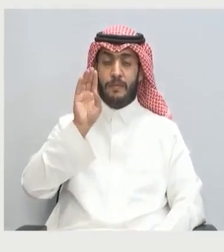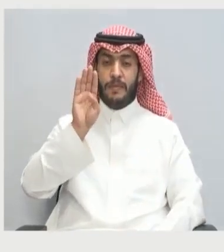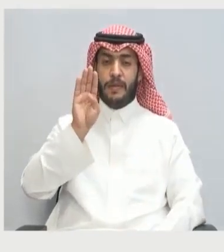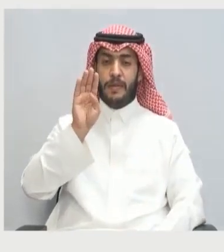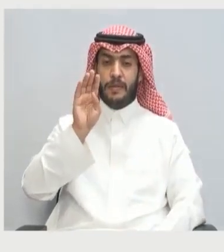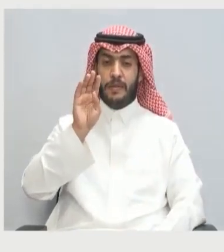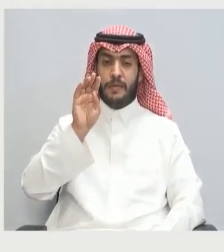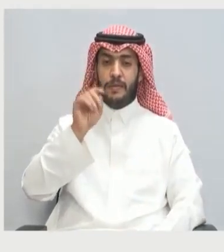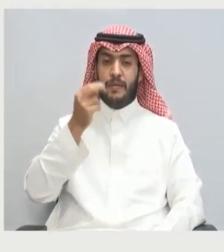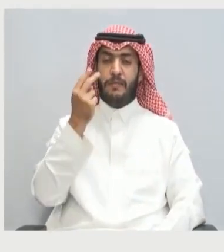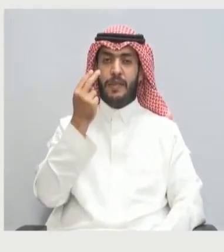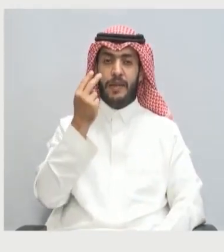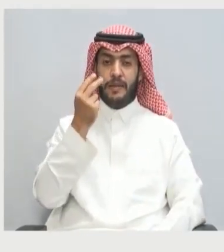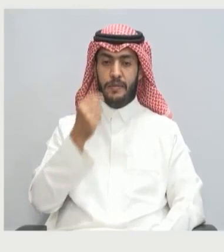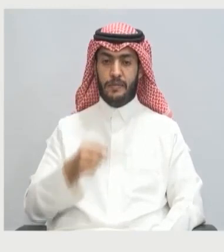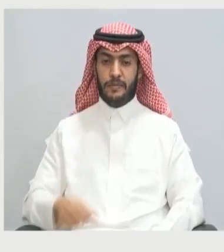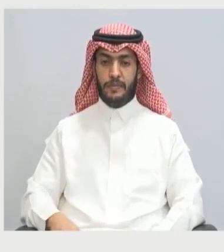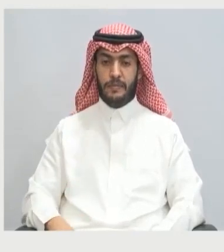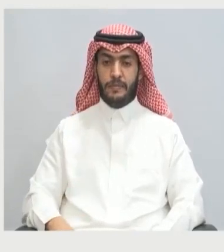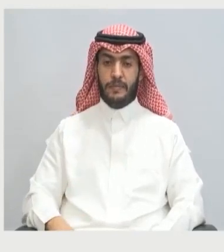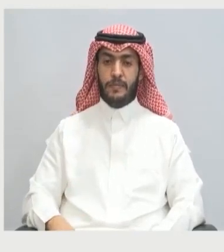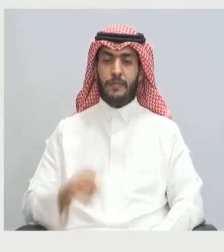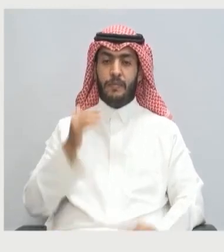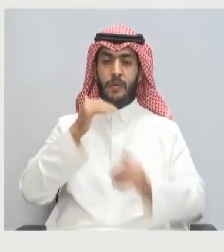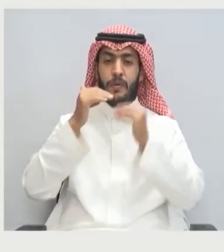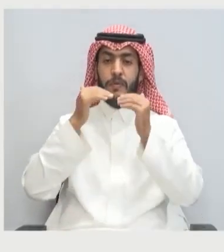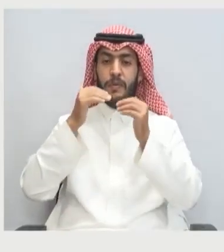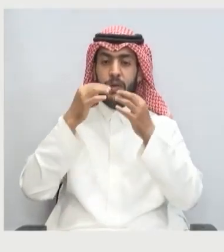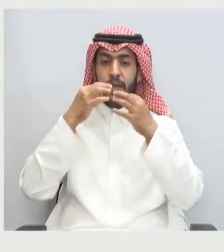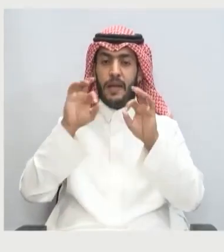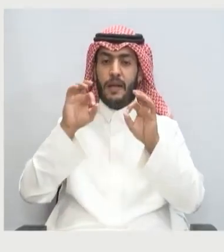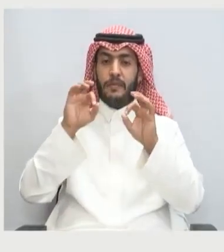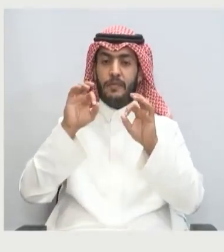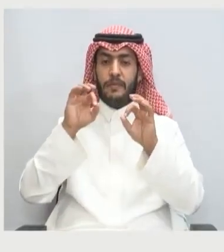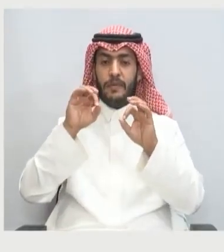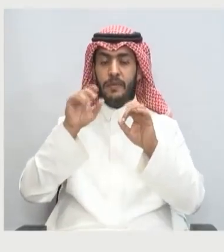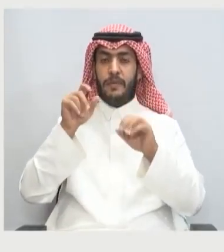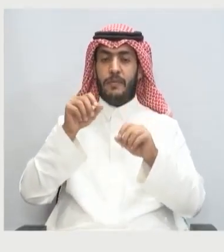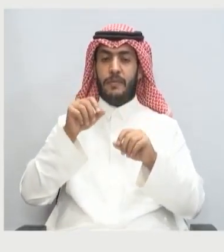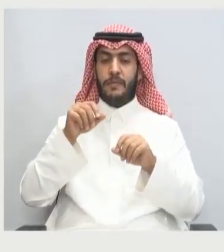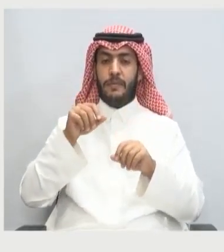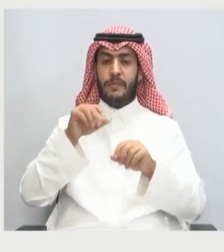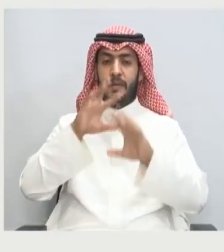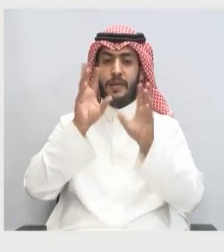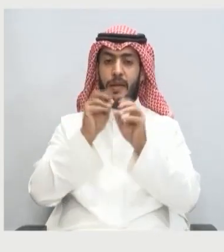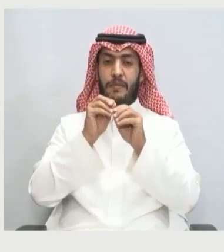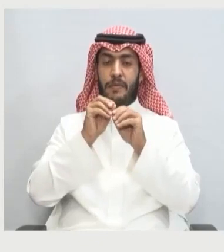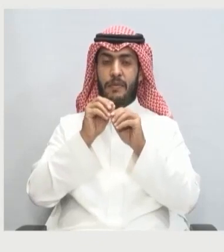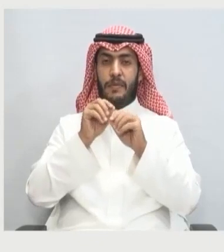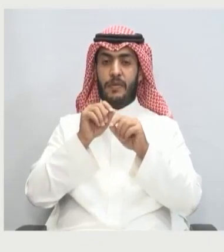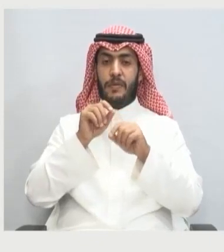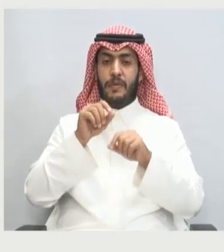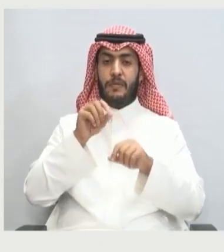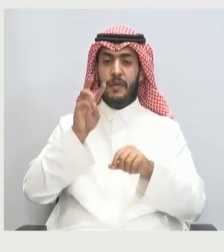b ايضا سنقول اثنين رائع ما رتبه الرتبه الكليه وفقا للقانون سنجمع مباشره